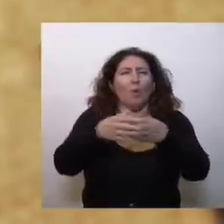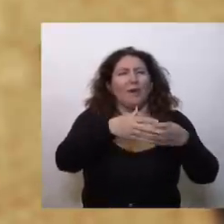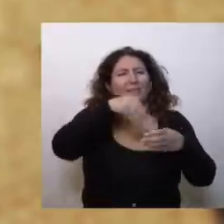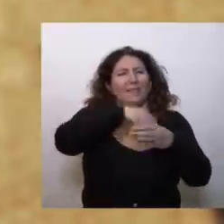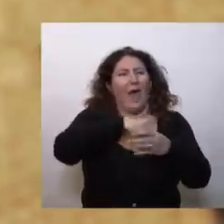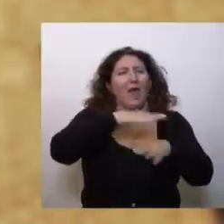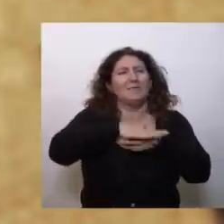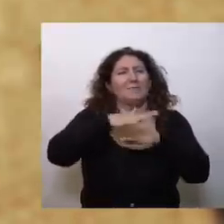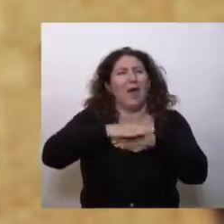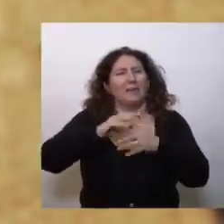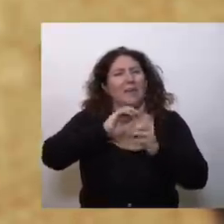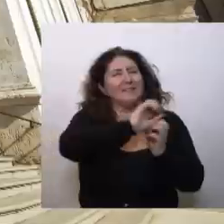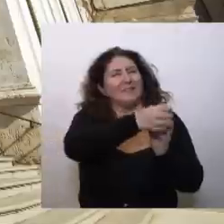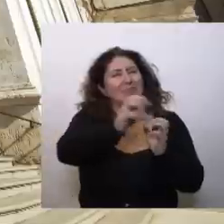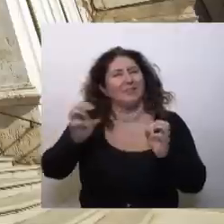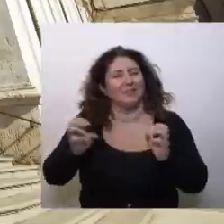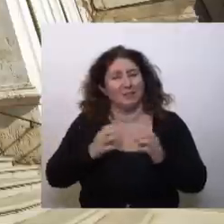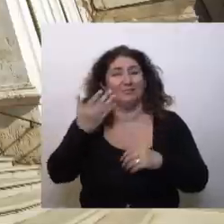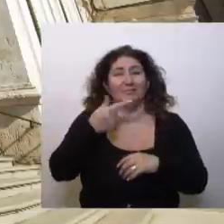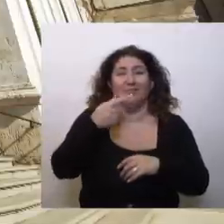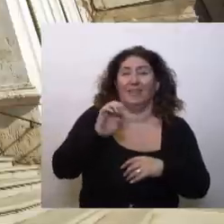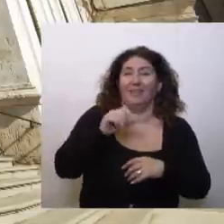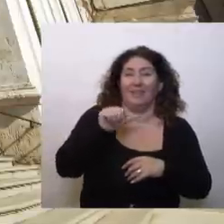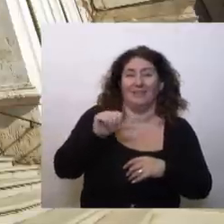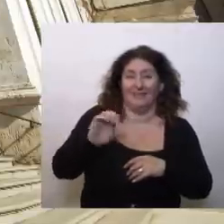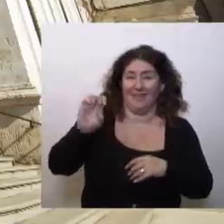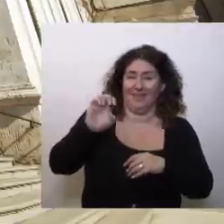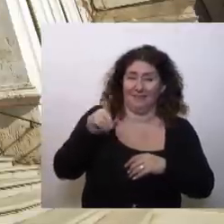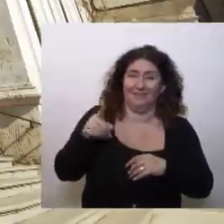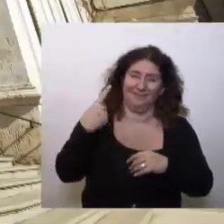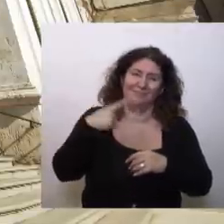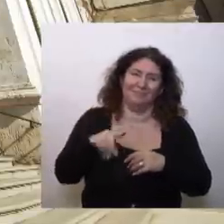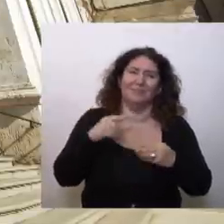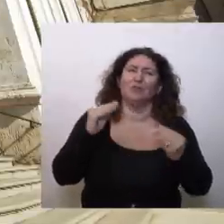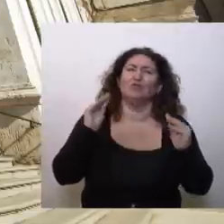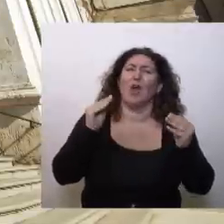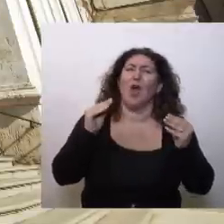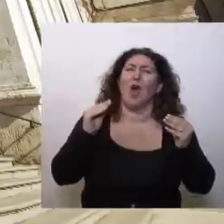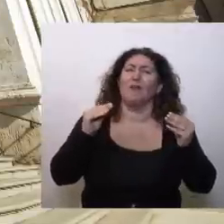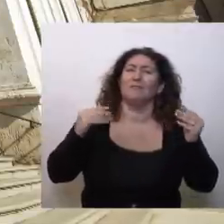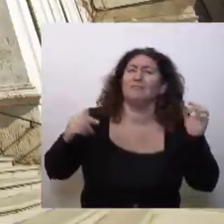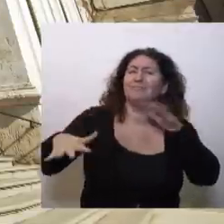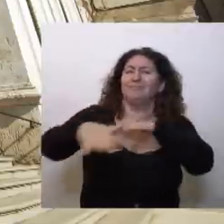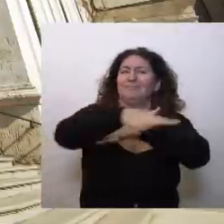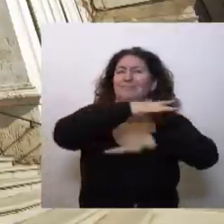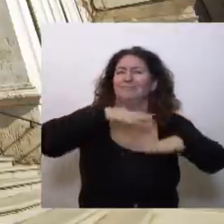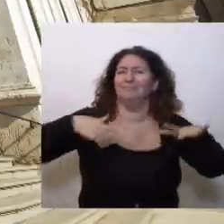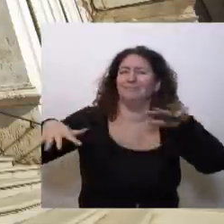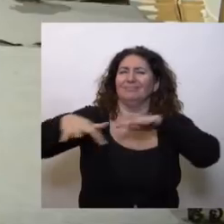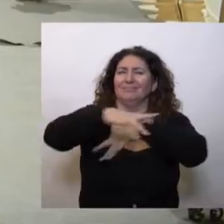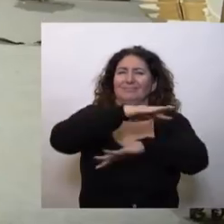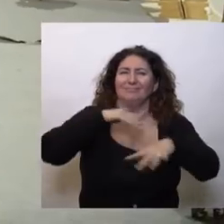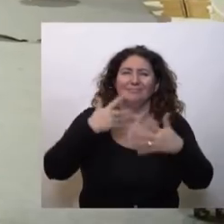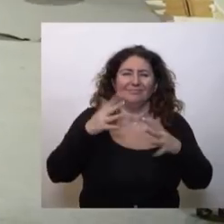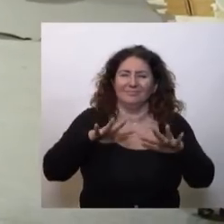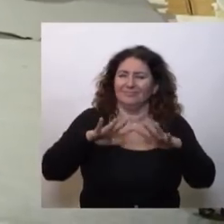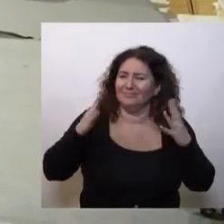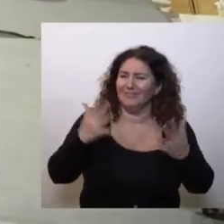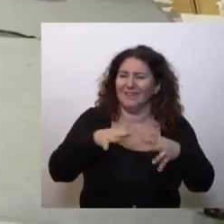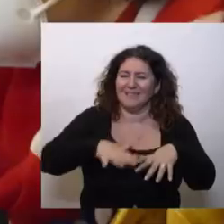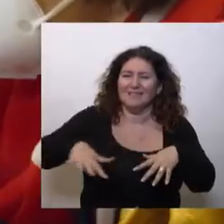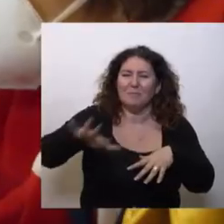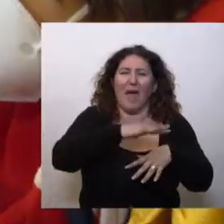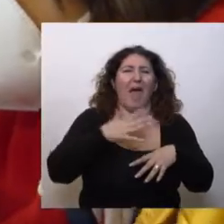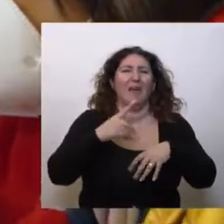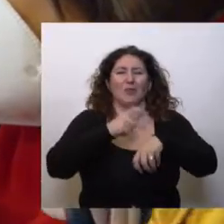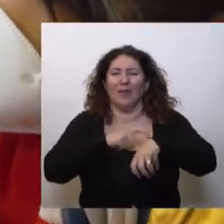esperienze, per esempio, è l'esperienza di Tesè, e incontrarsi con tanti giovani in quel luogo e condividere gli spazi e i tempi e